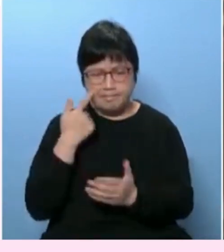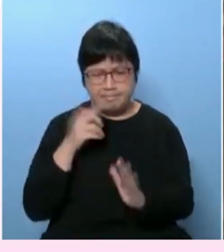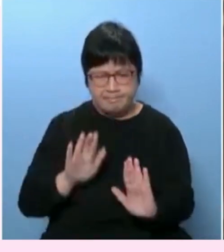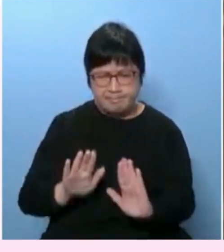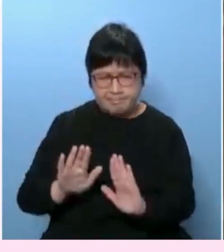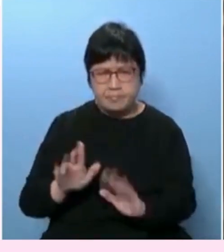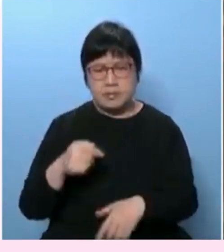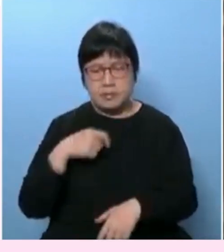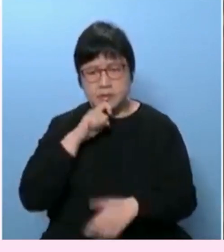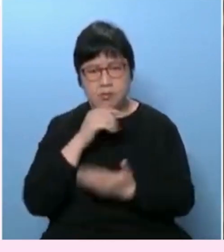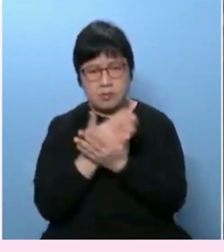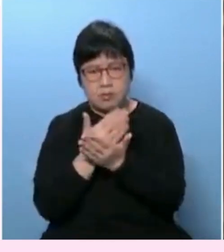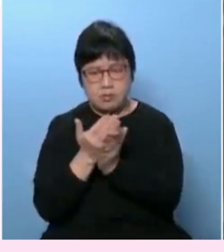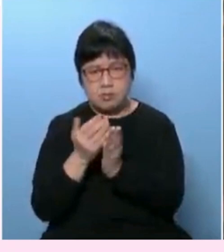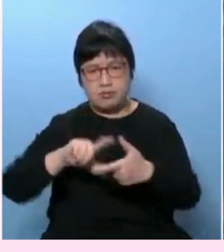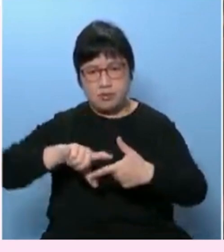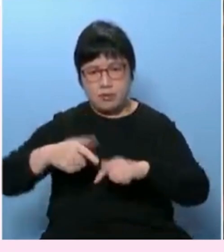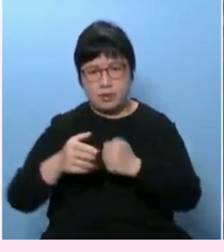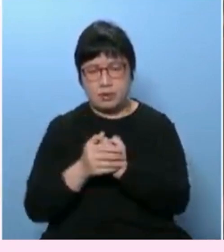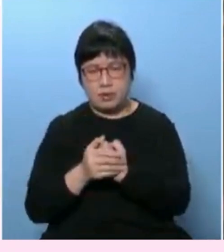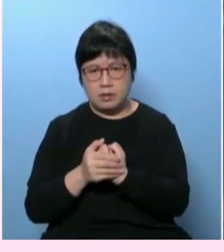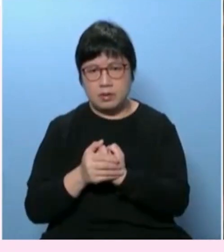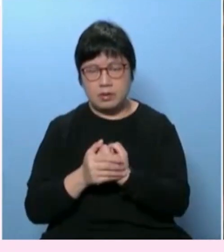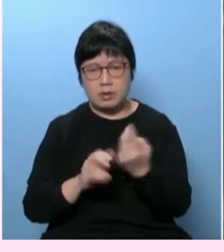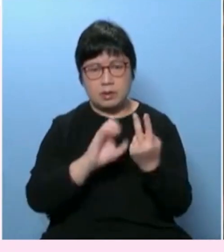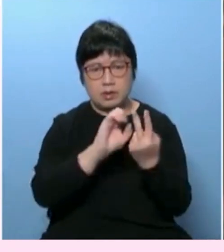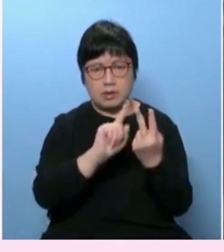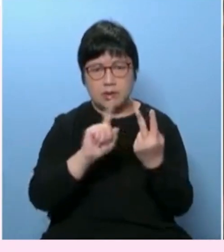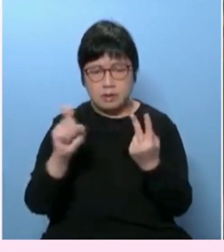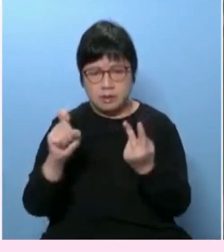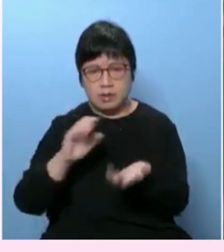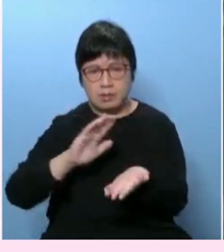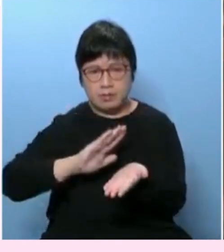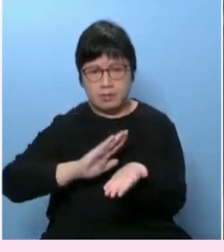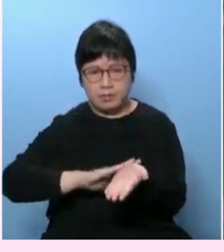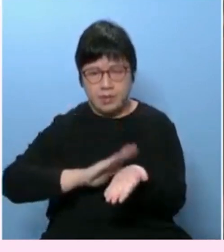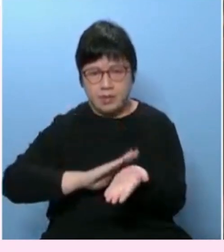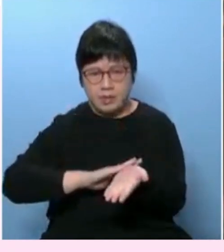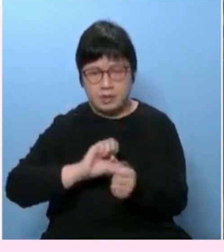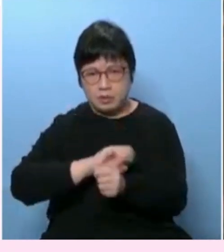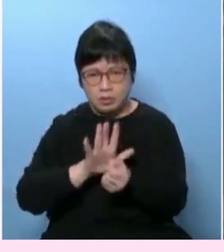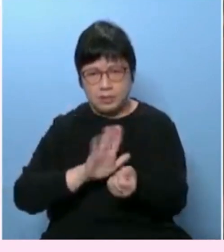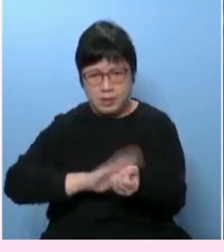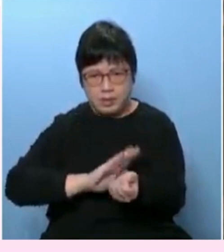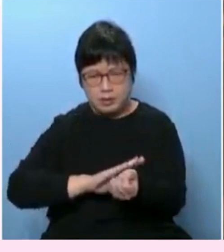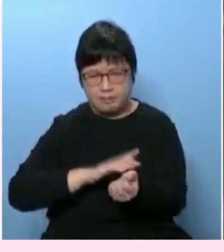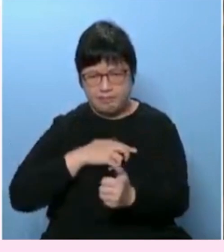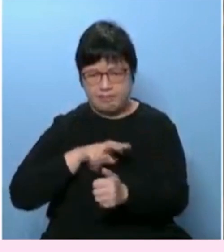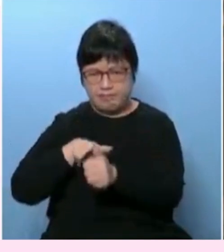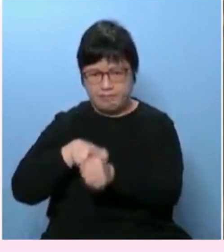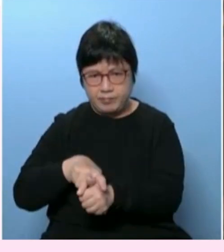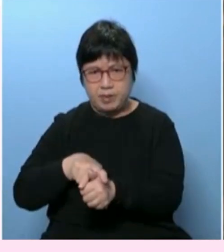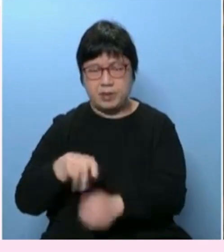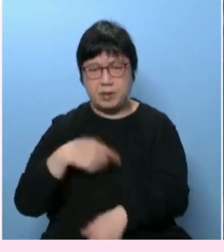過多管齊下的方法去遏止2019年冠狀病毒病的疫情，並一直有參考本